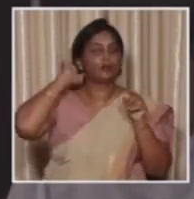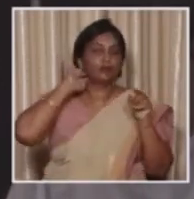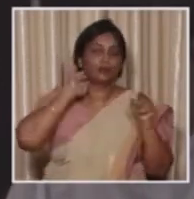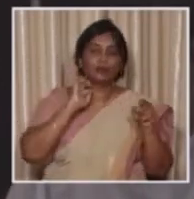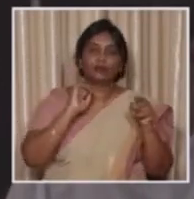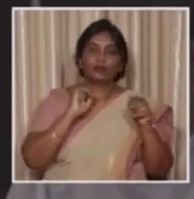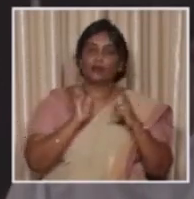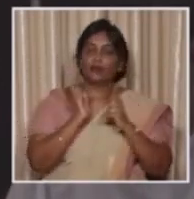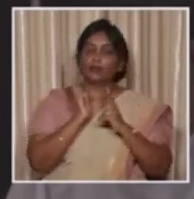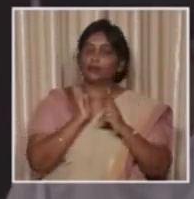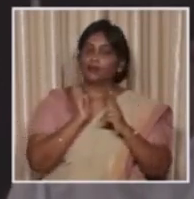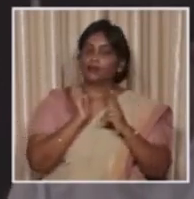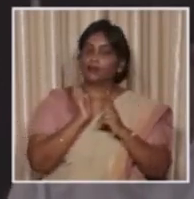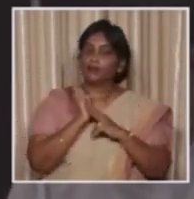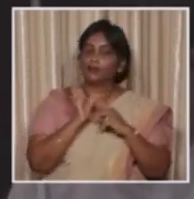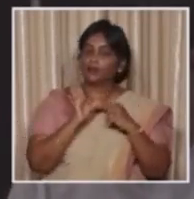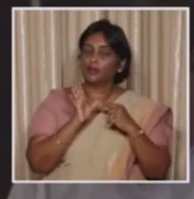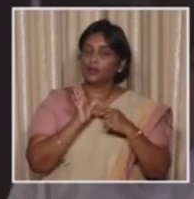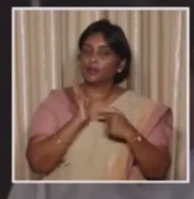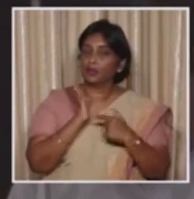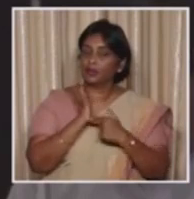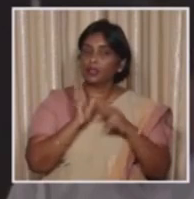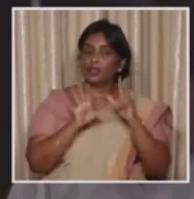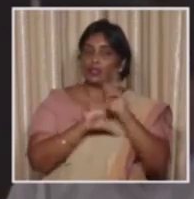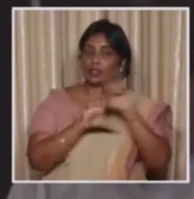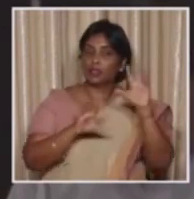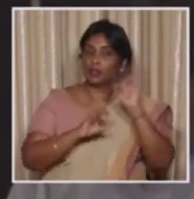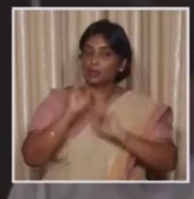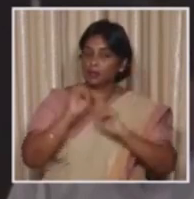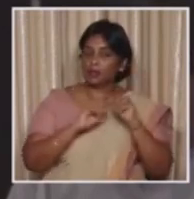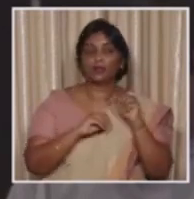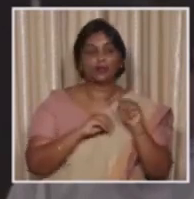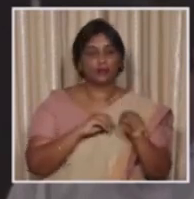வெட் தாக்கப்படுமாக என்ற சந்தேகம் இருக்கிறது. அதை அமைச்சர் அவர்கள்